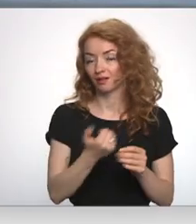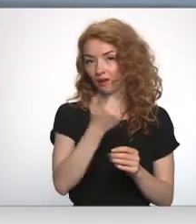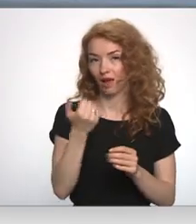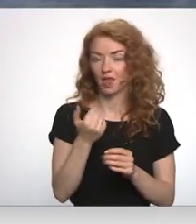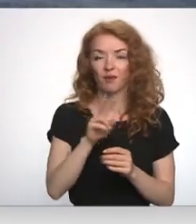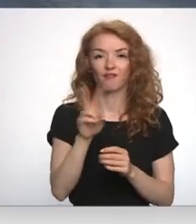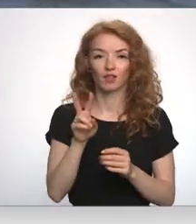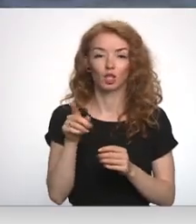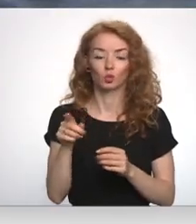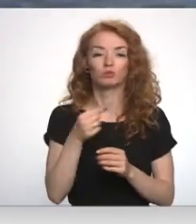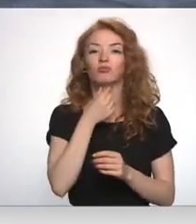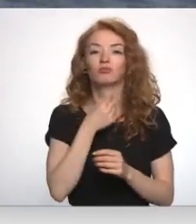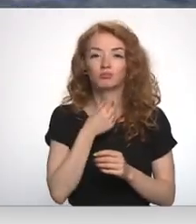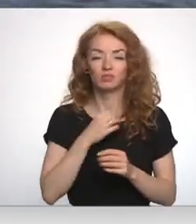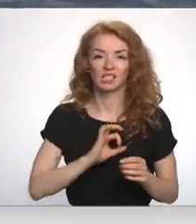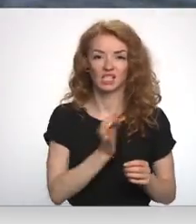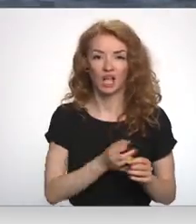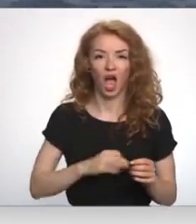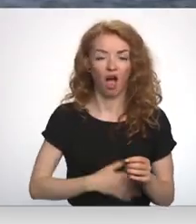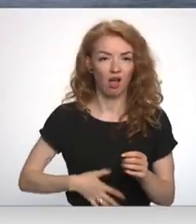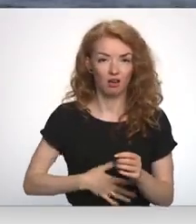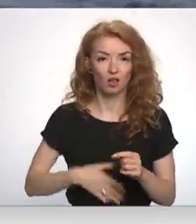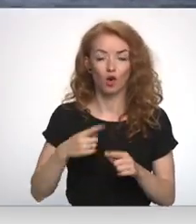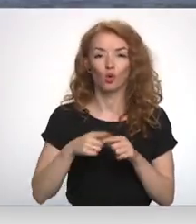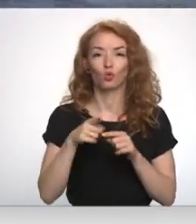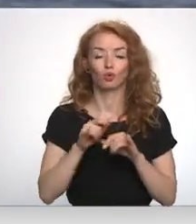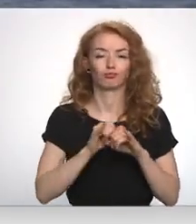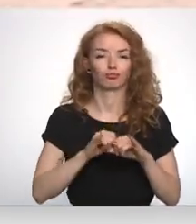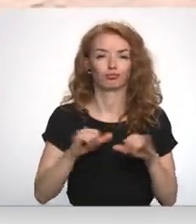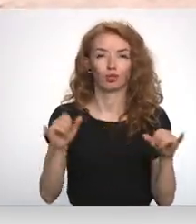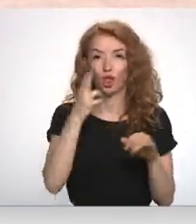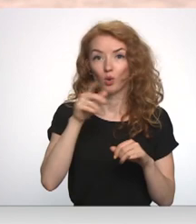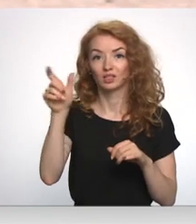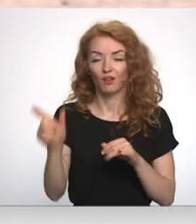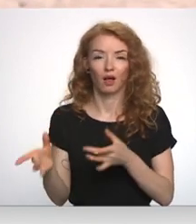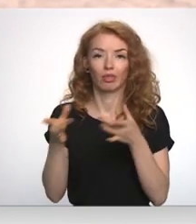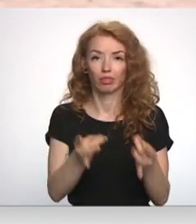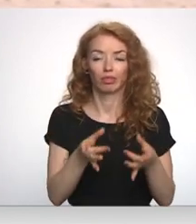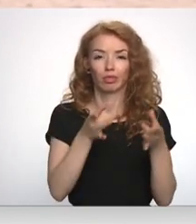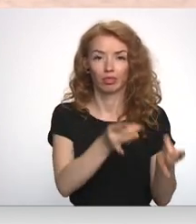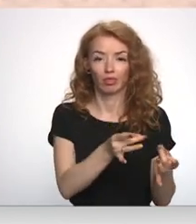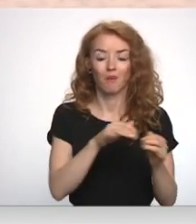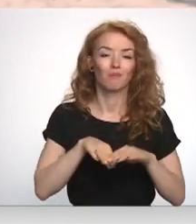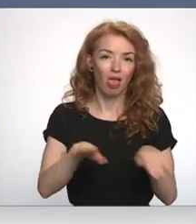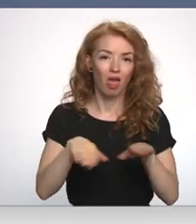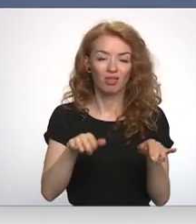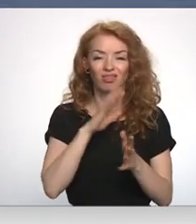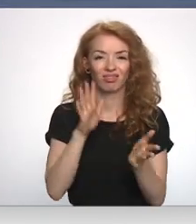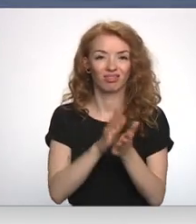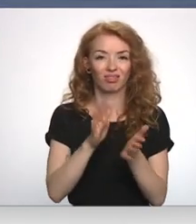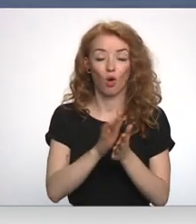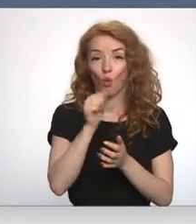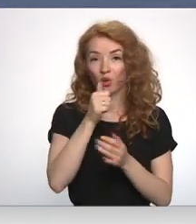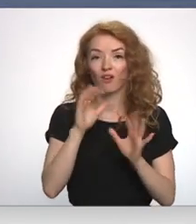Vīrusi vairojas rīklas un zarnu epitēlija šūnās, un to izplatība notiek no cilvēku uz cilvēku, peldoties piesārņotā ūdenī